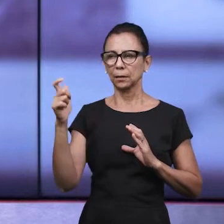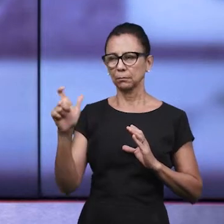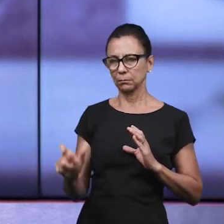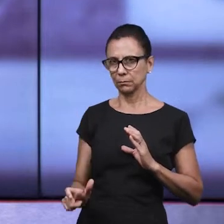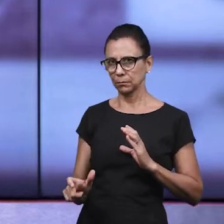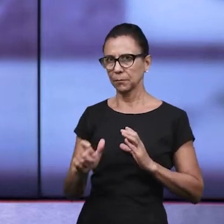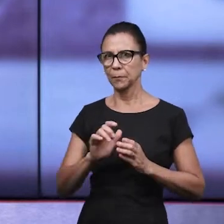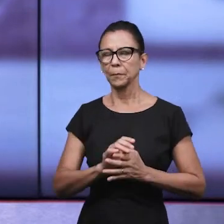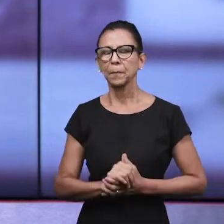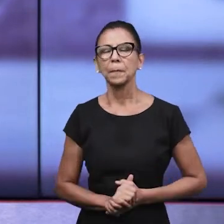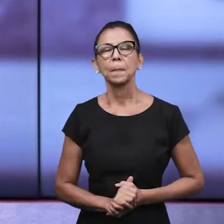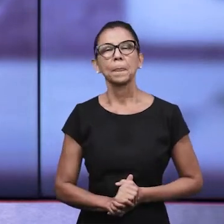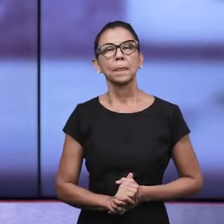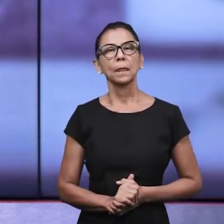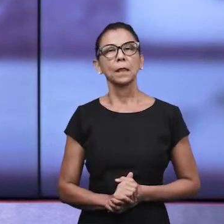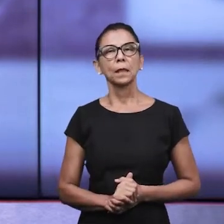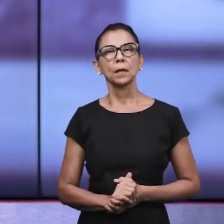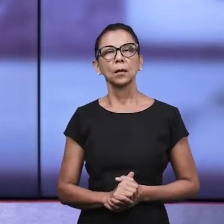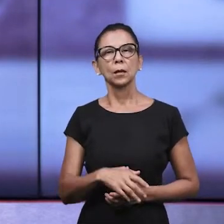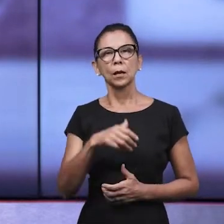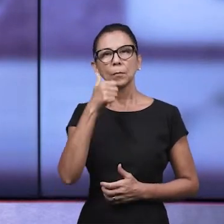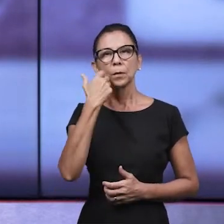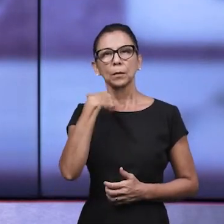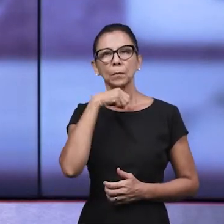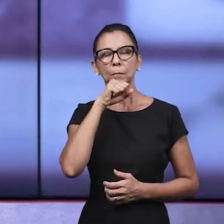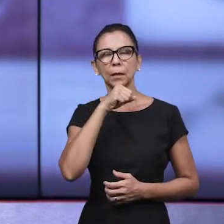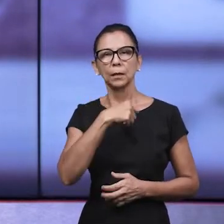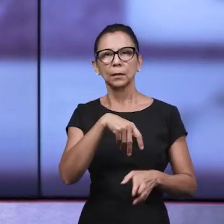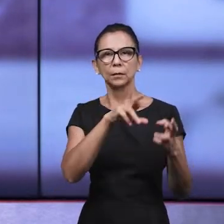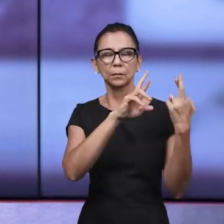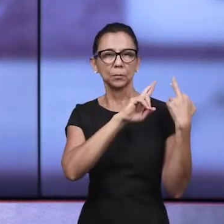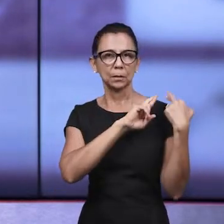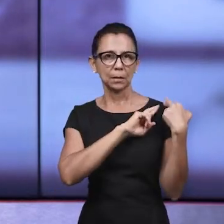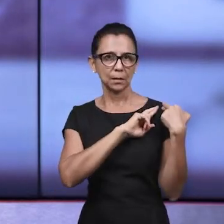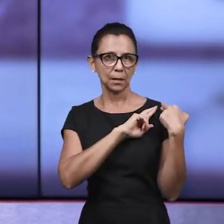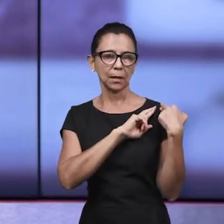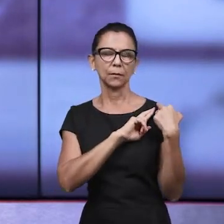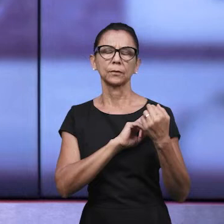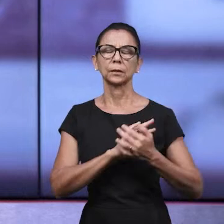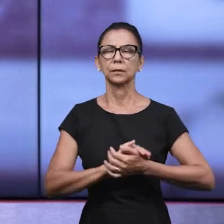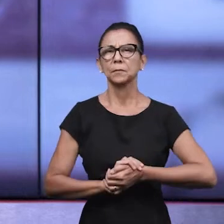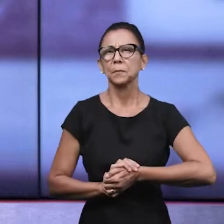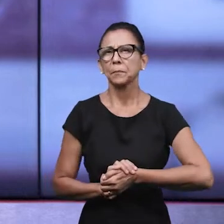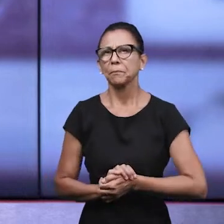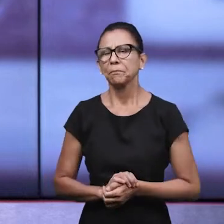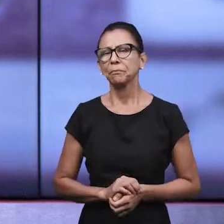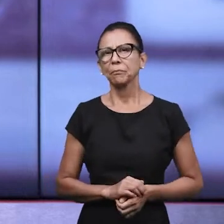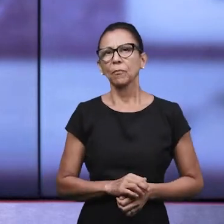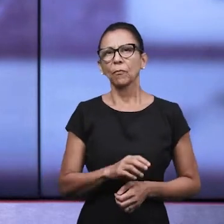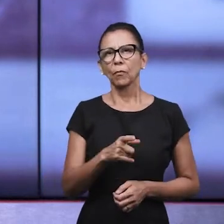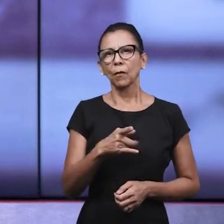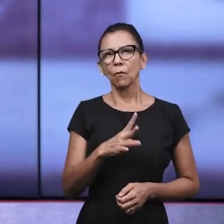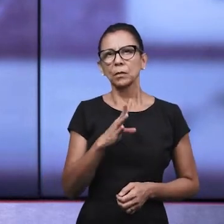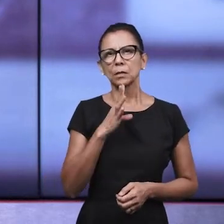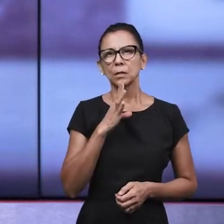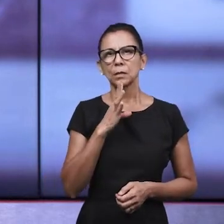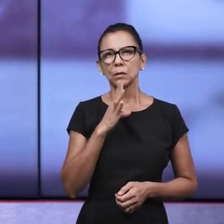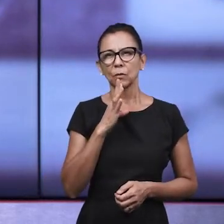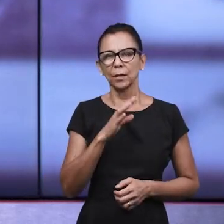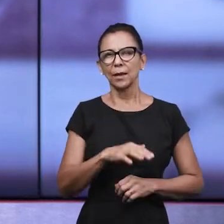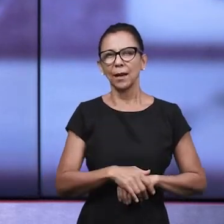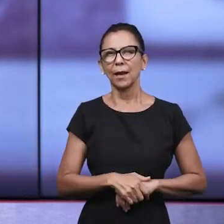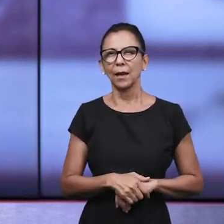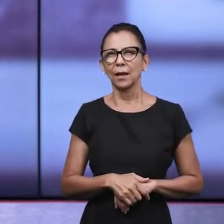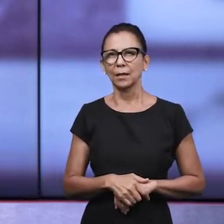commence avec une question nécessaire à nous, parents et responsables. Savez-vous le pouvoir d'une personne